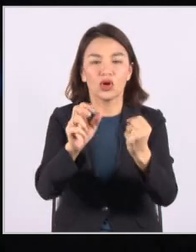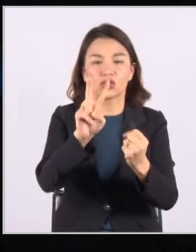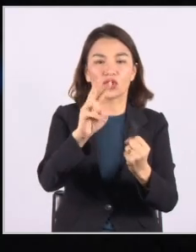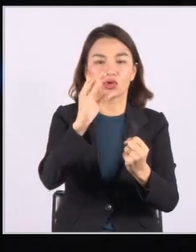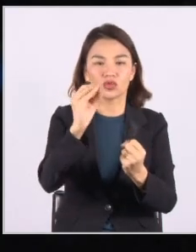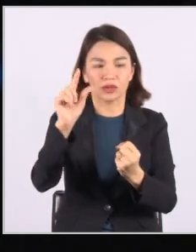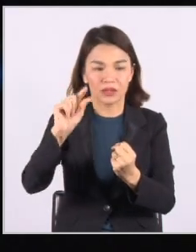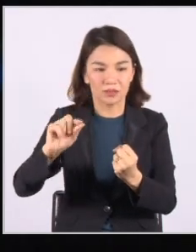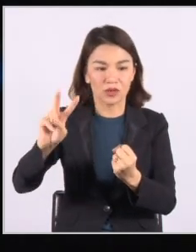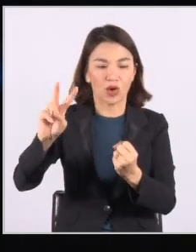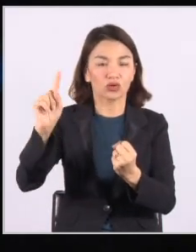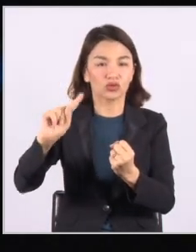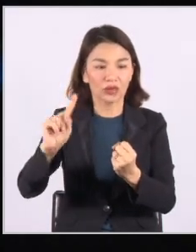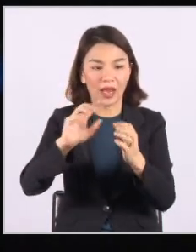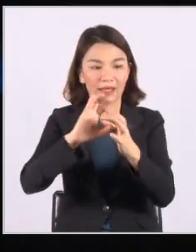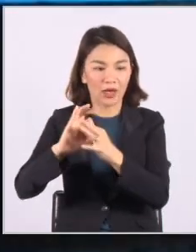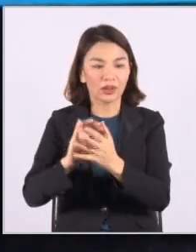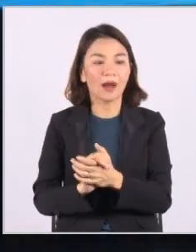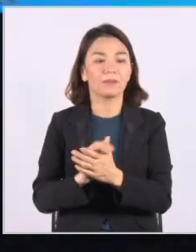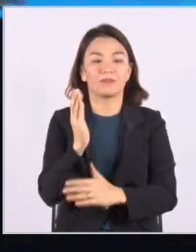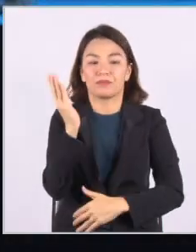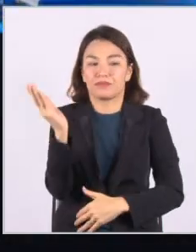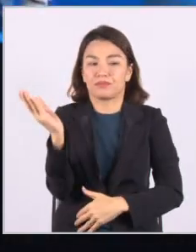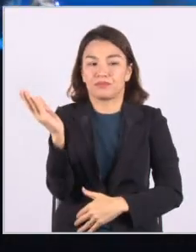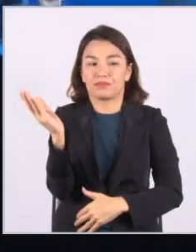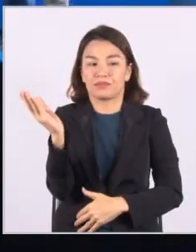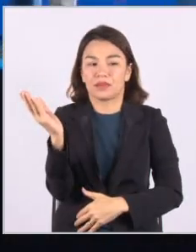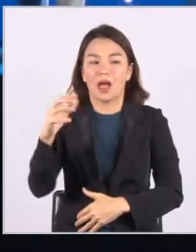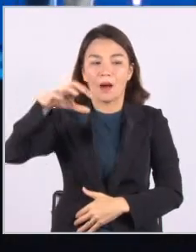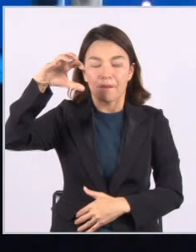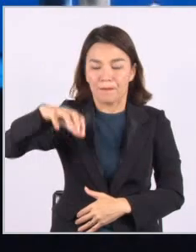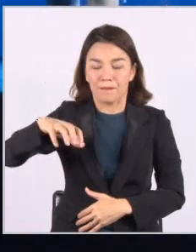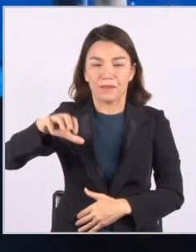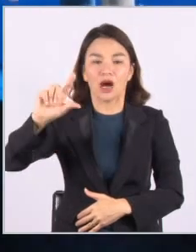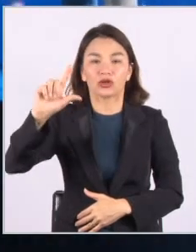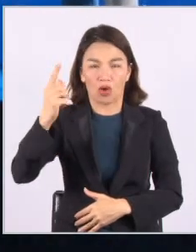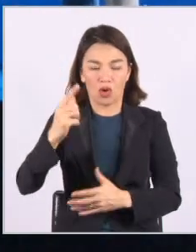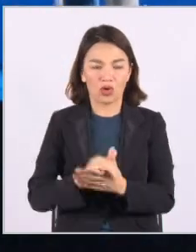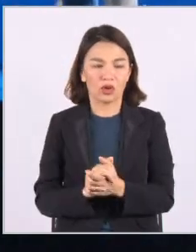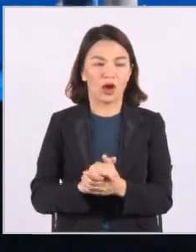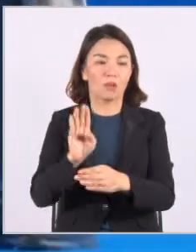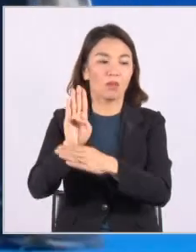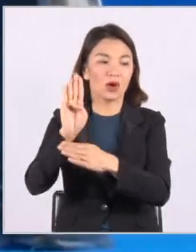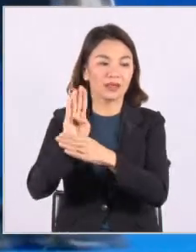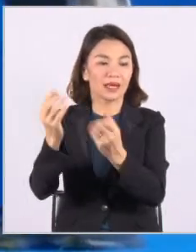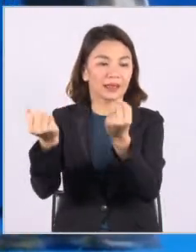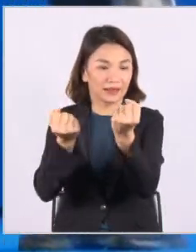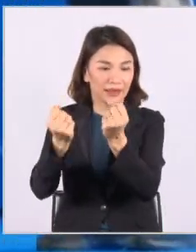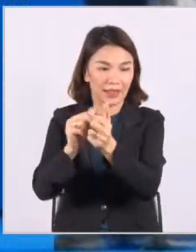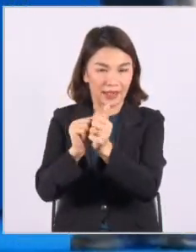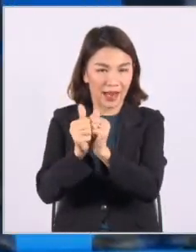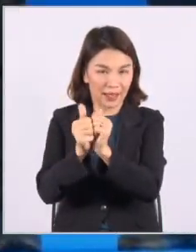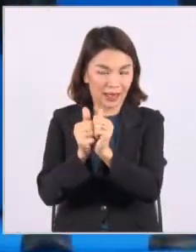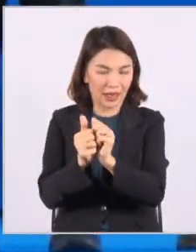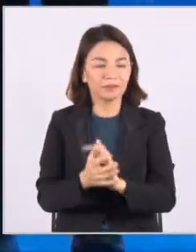Impact Lakefrontหรือว่า Impact Speed Park เมืองทองธานีนะคะบริษัท Racing Speed จำกัดภายใต้ราชยานยนต์สมา